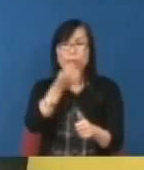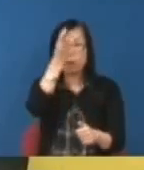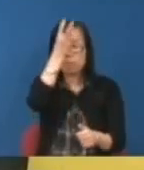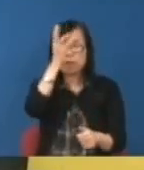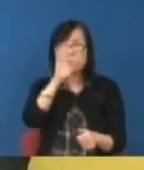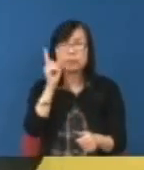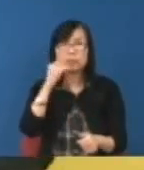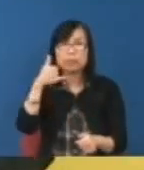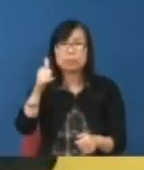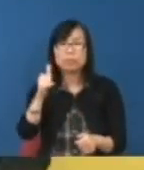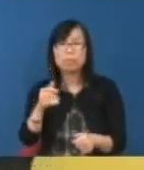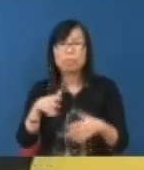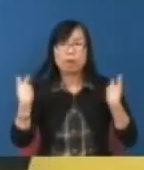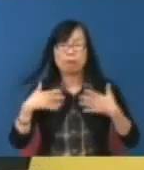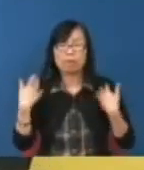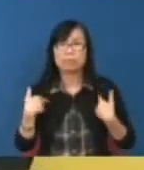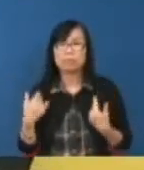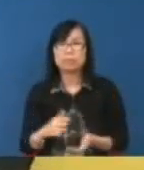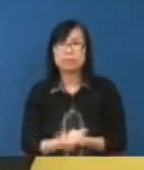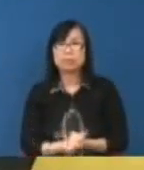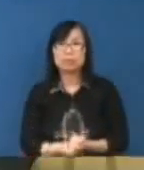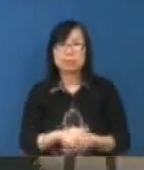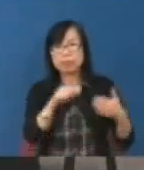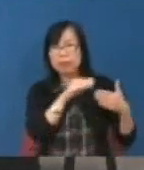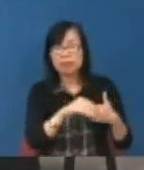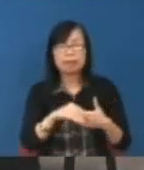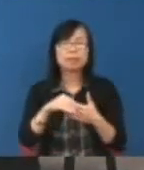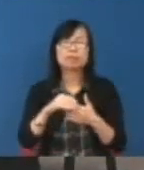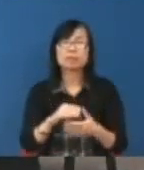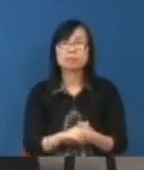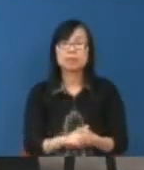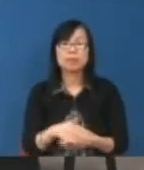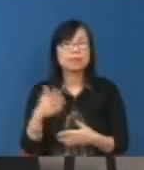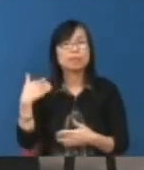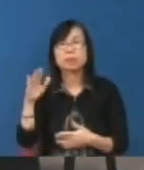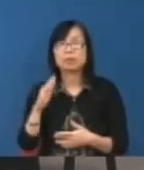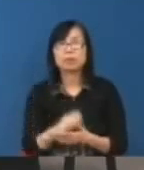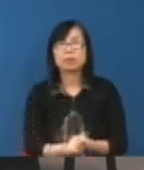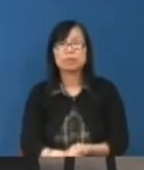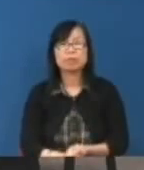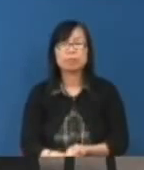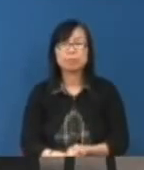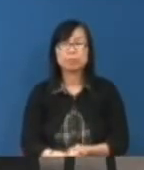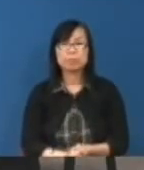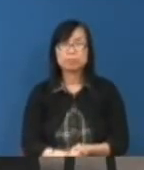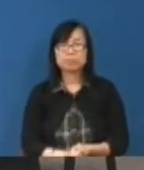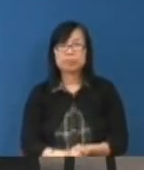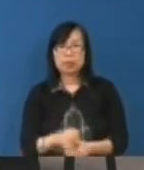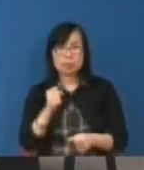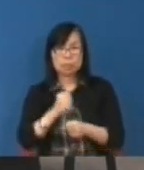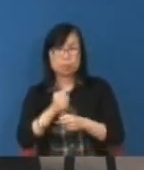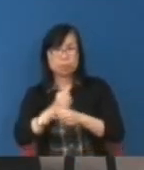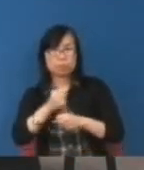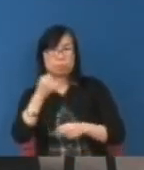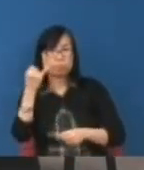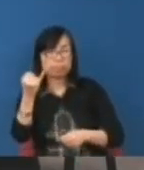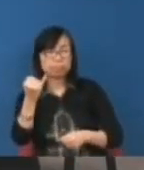度玩，唔夠人，佢喺度即係拖拉布啦，係咪？啊，由得佢啦，范太。好啦，做完呢樣咁嘅衰